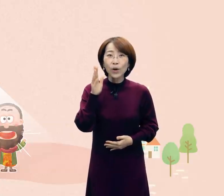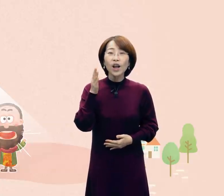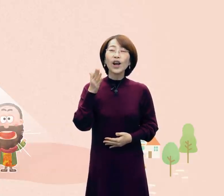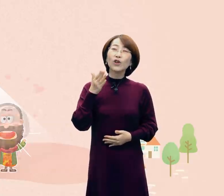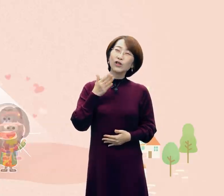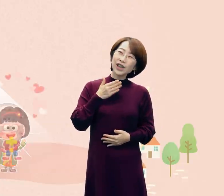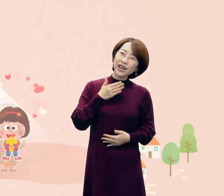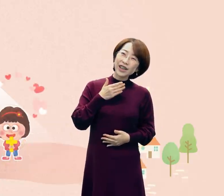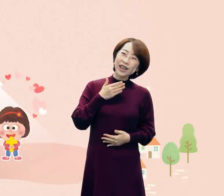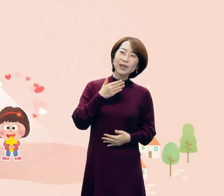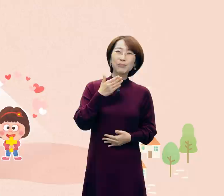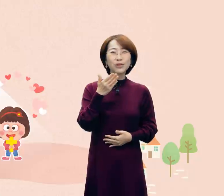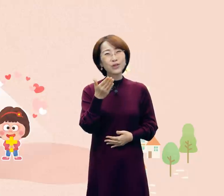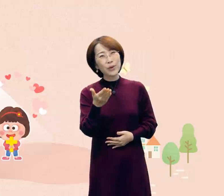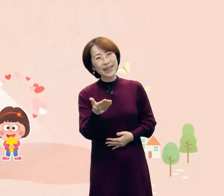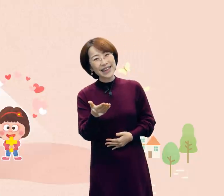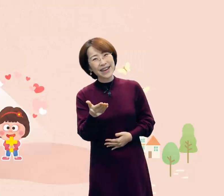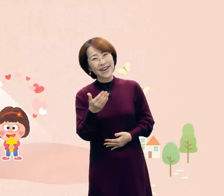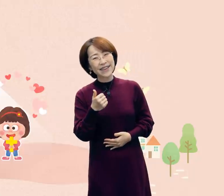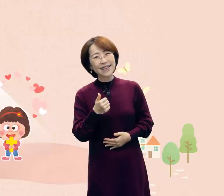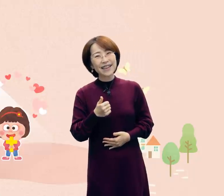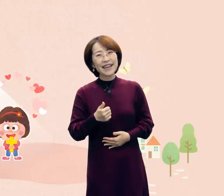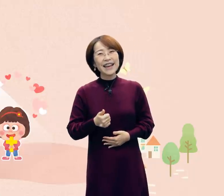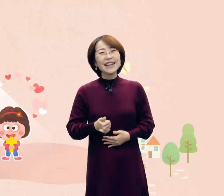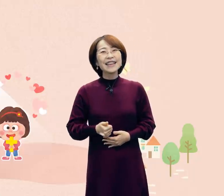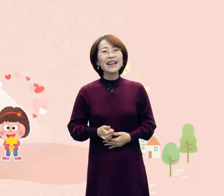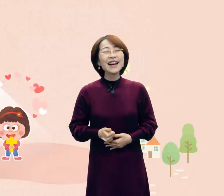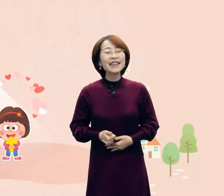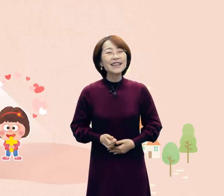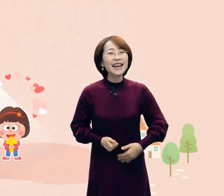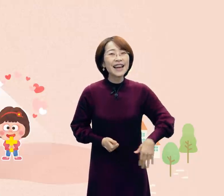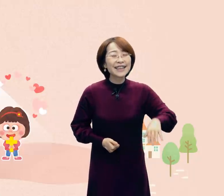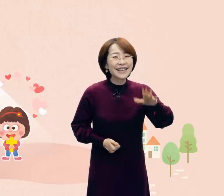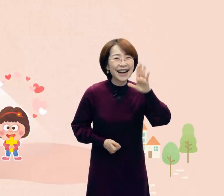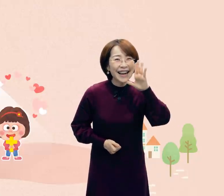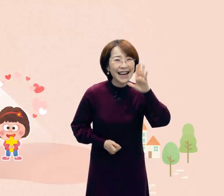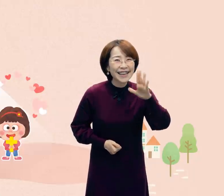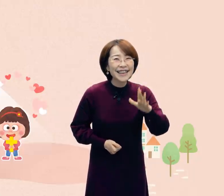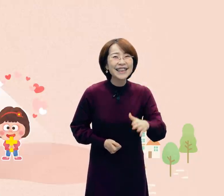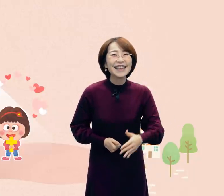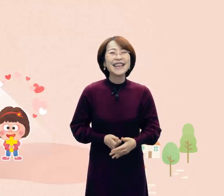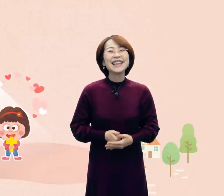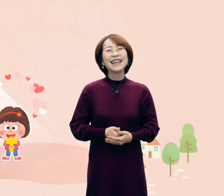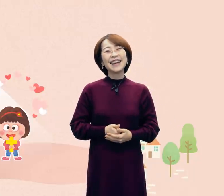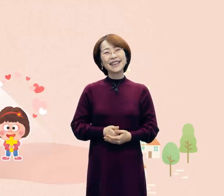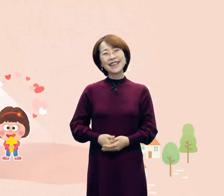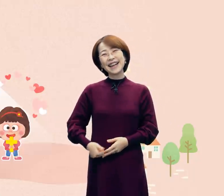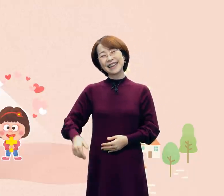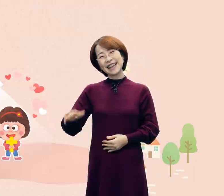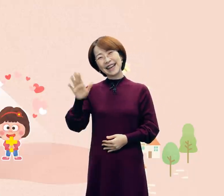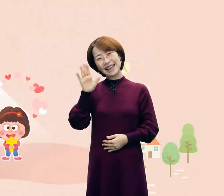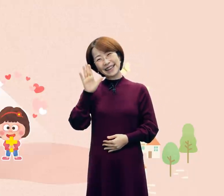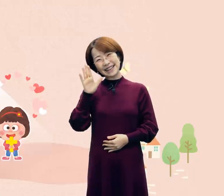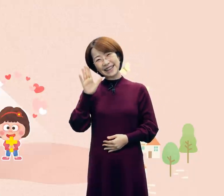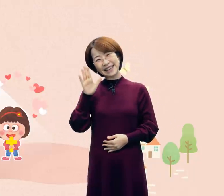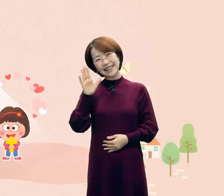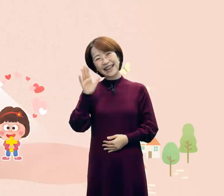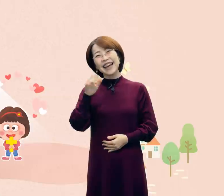시간에도 우리를 부르고 계세요. 사랑하는 나의 아들아, 사랑하는 나의